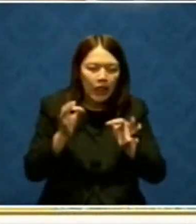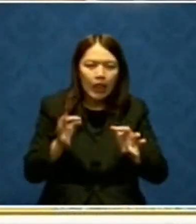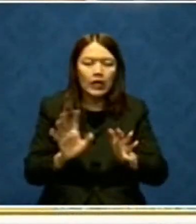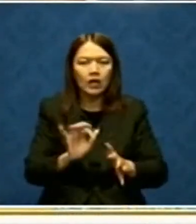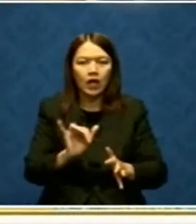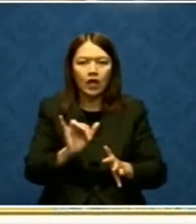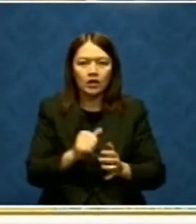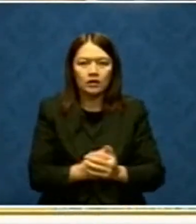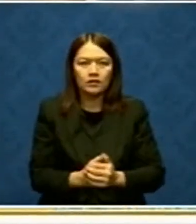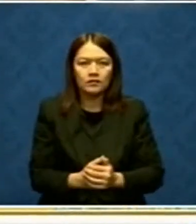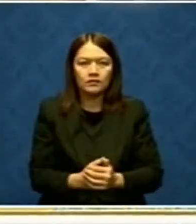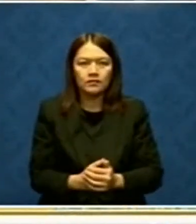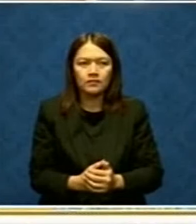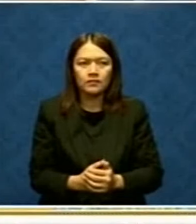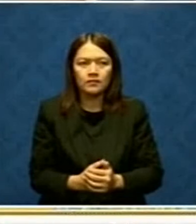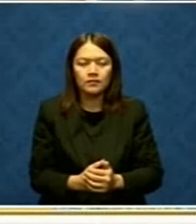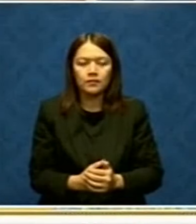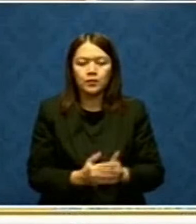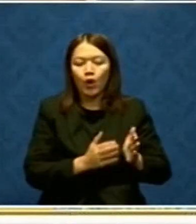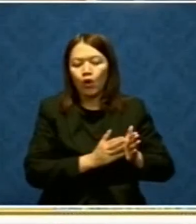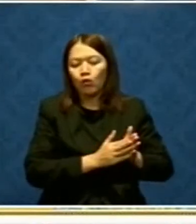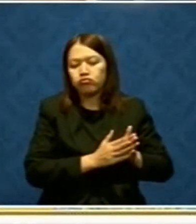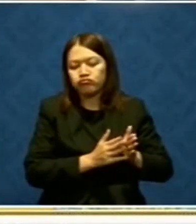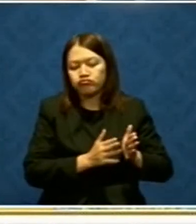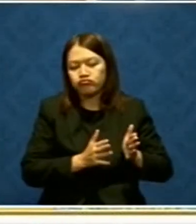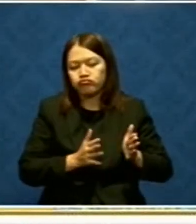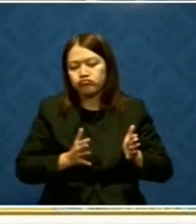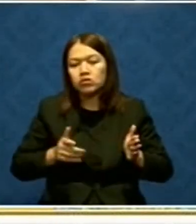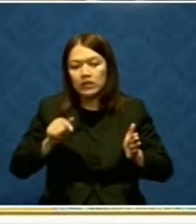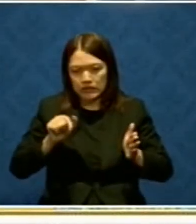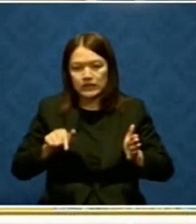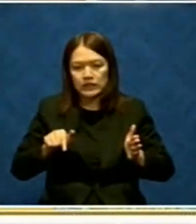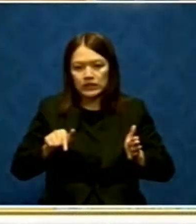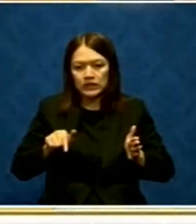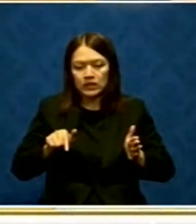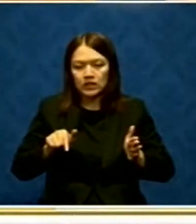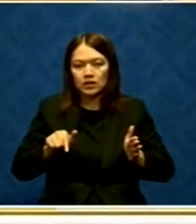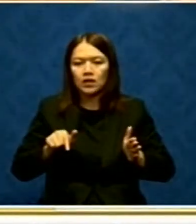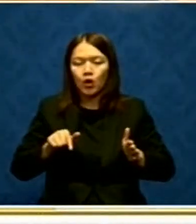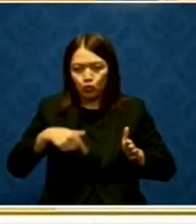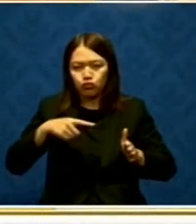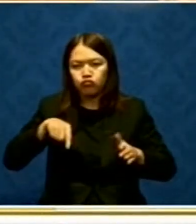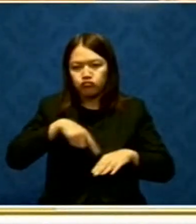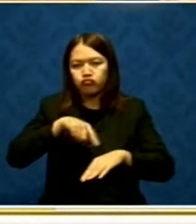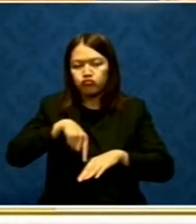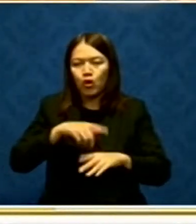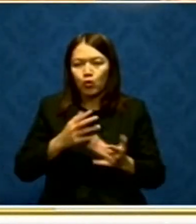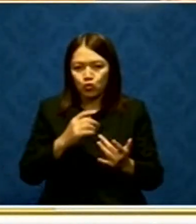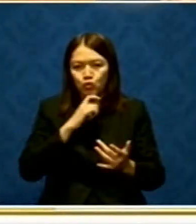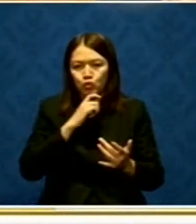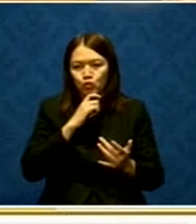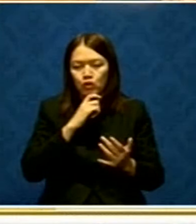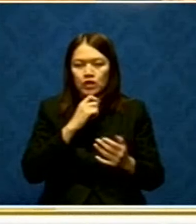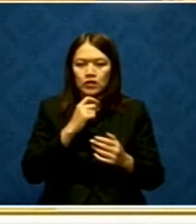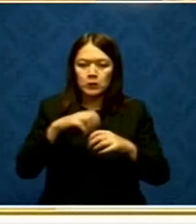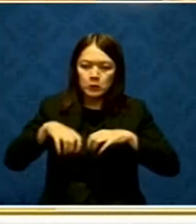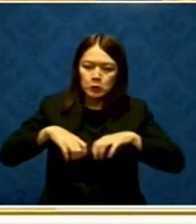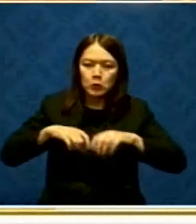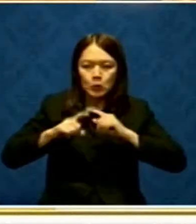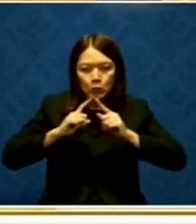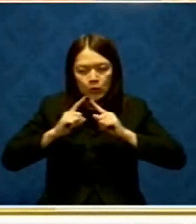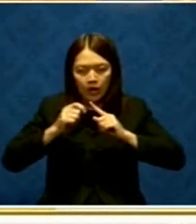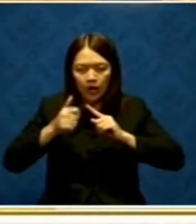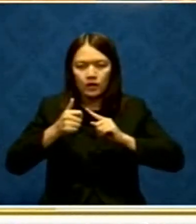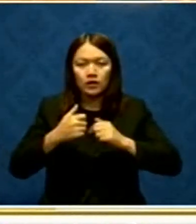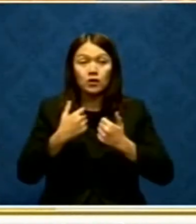ามเนี่ยในระยะเวลาที่กำหนดนี่มันยังเป็นเวลาที่ทุกฝ่ายเขาจะดำเนินการได้เช่นส